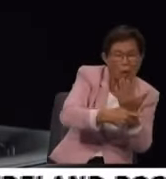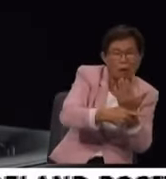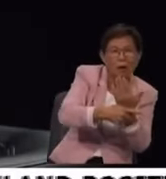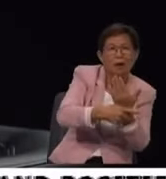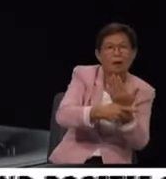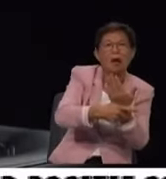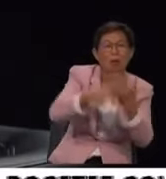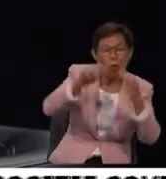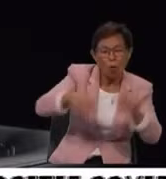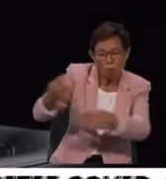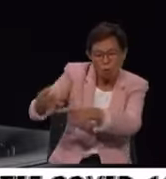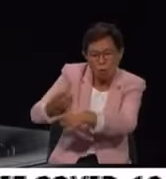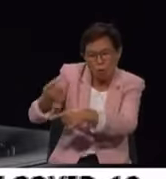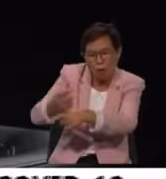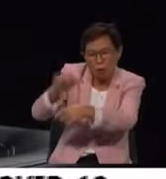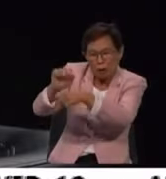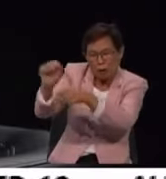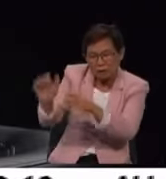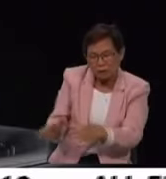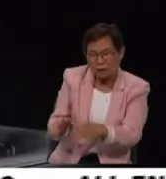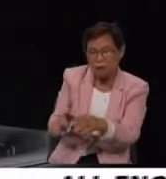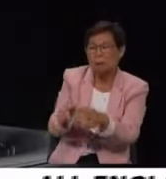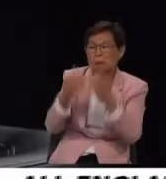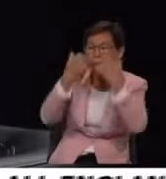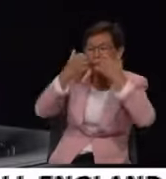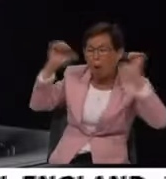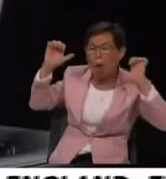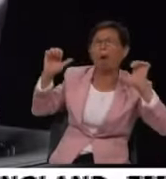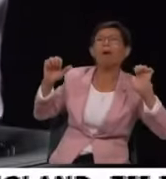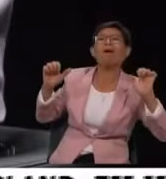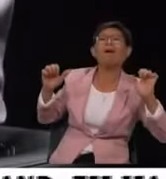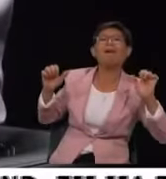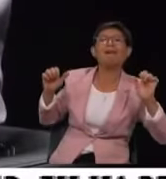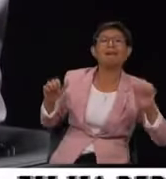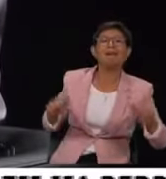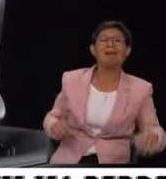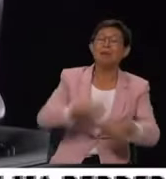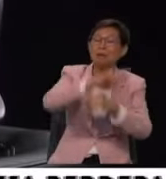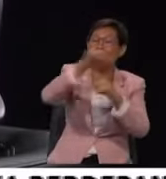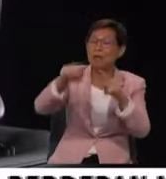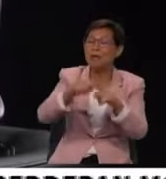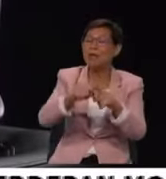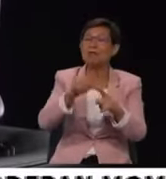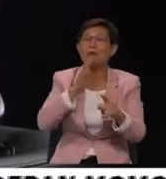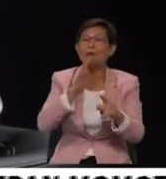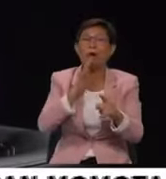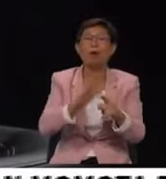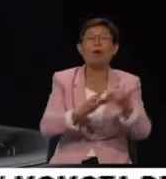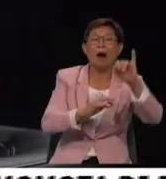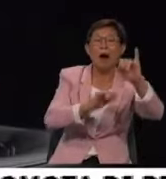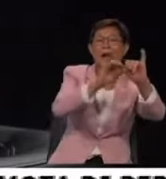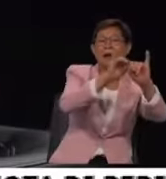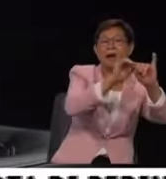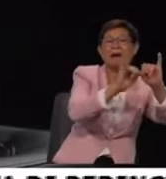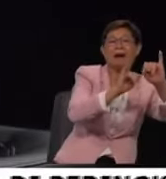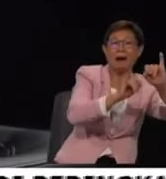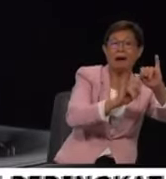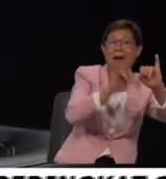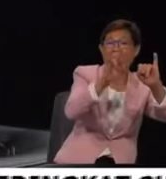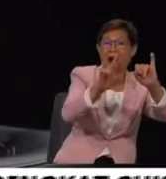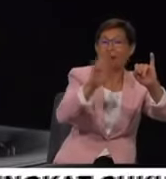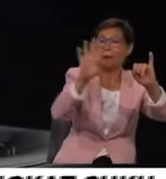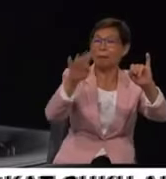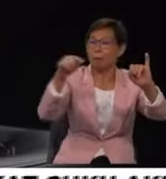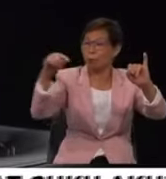lahirkan melahirkan a modal insan yang kompeten. Bukan saja kita bukan lagi apabila sebut industri 4.0 ah